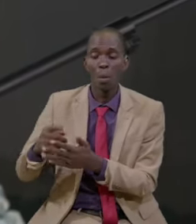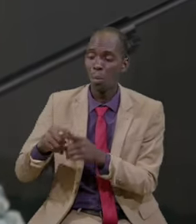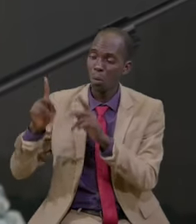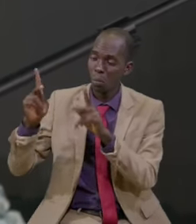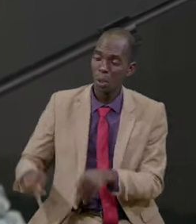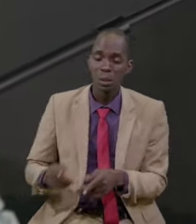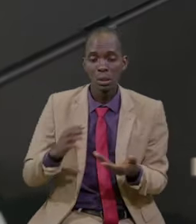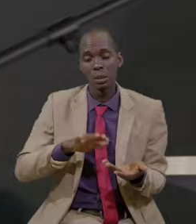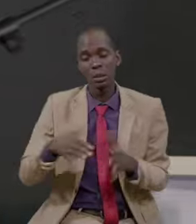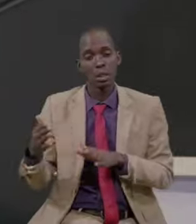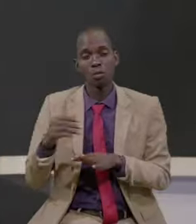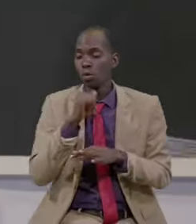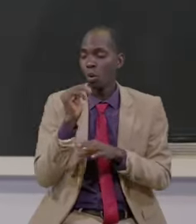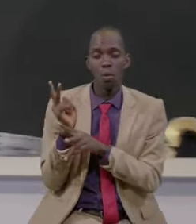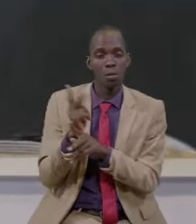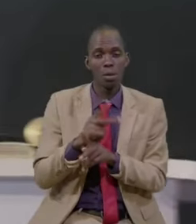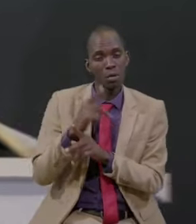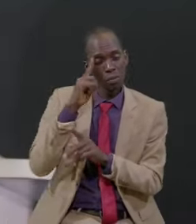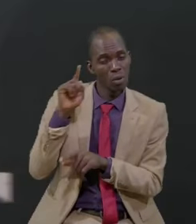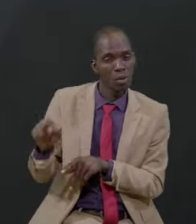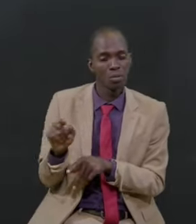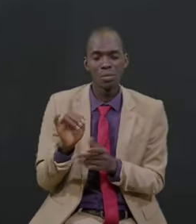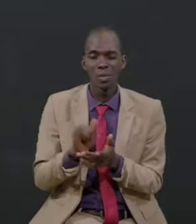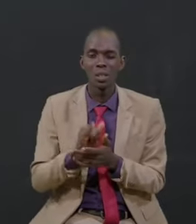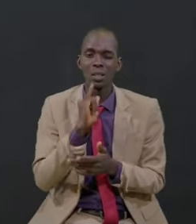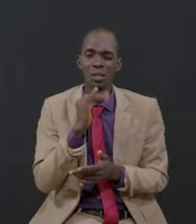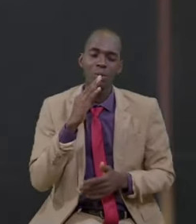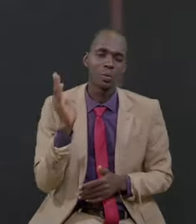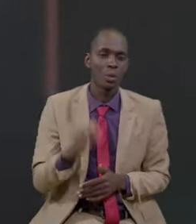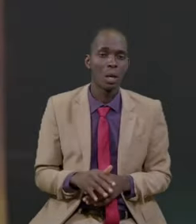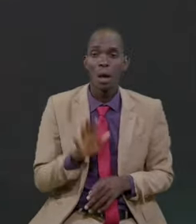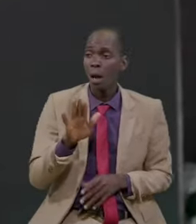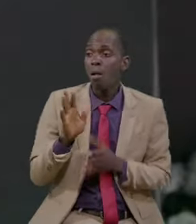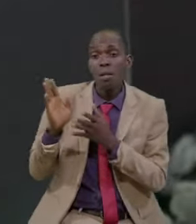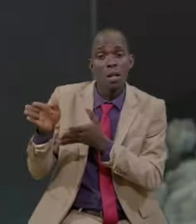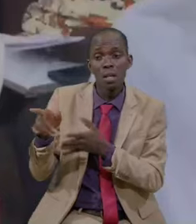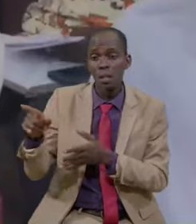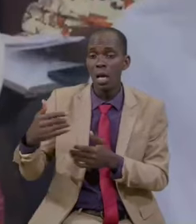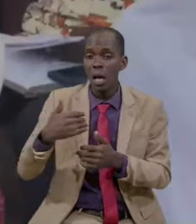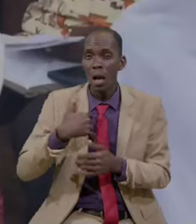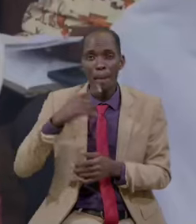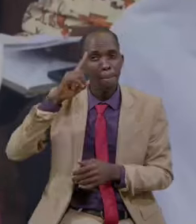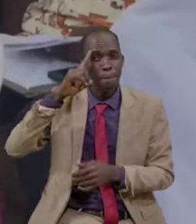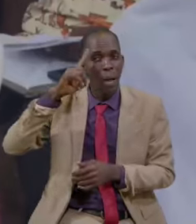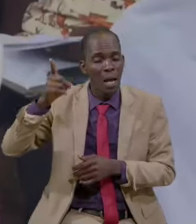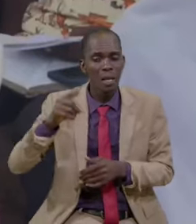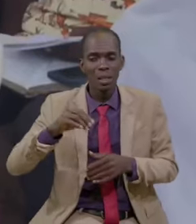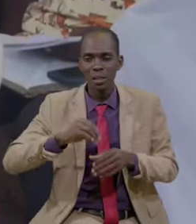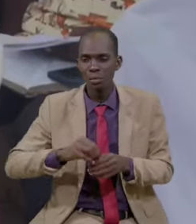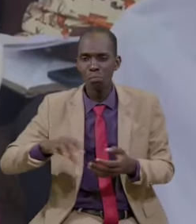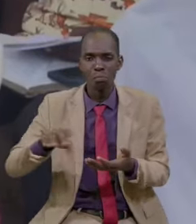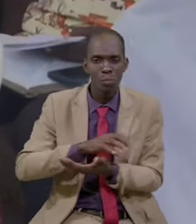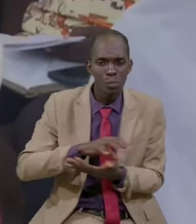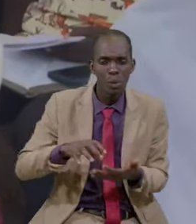égoïste, ça c'est de la méchanceté. Il a des talents, il a des dons. Et tu veux tuer son don. Parce que sans